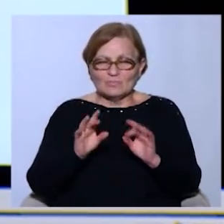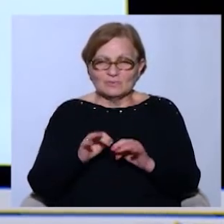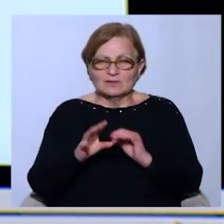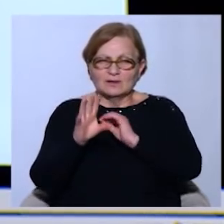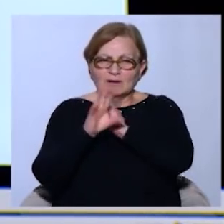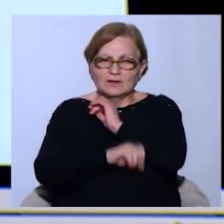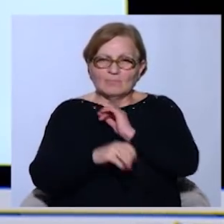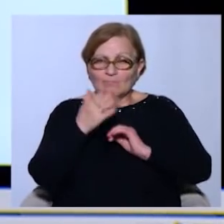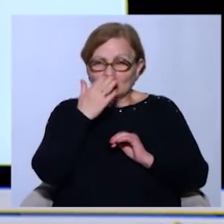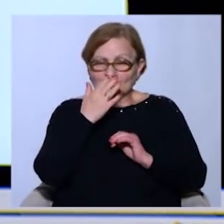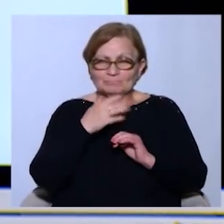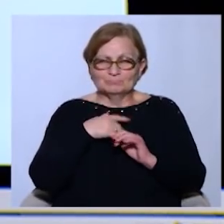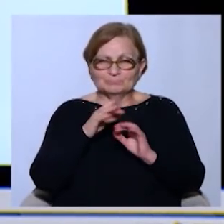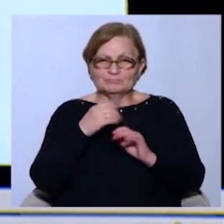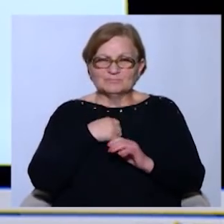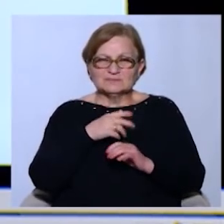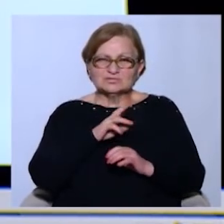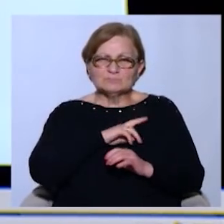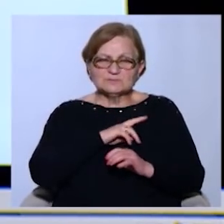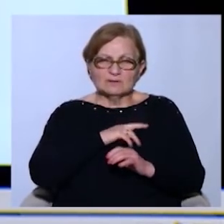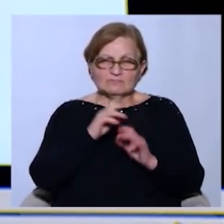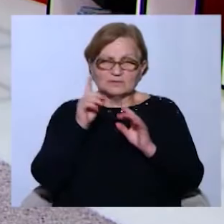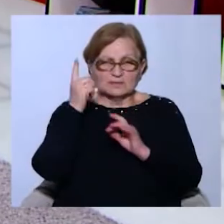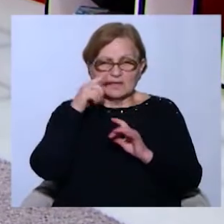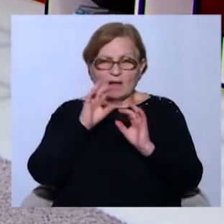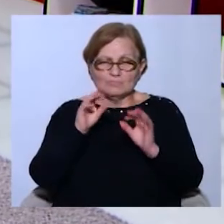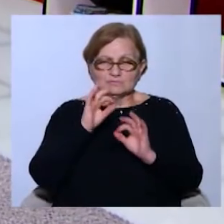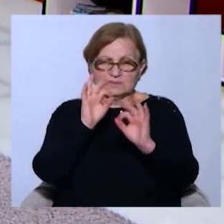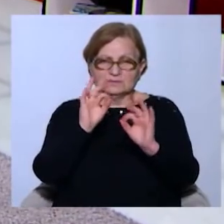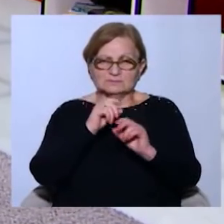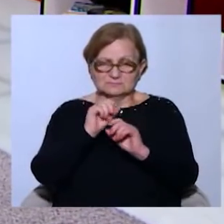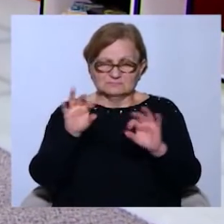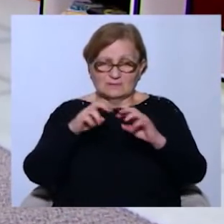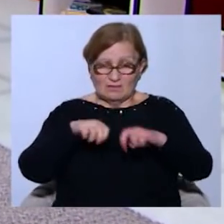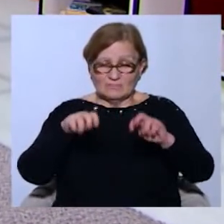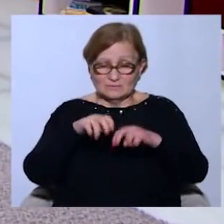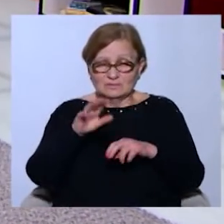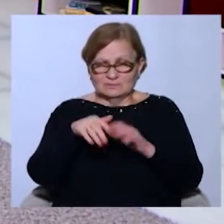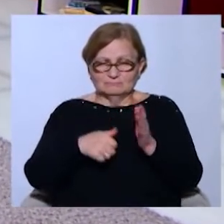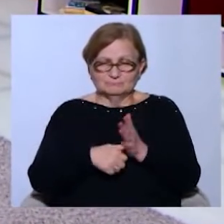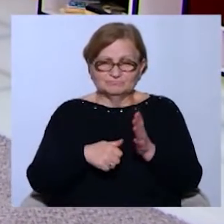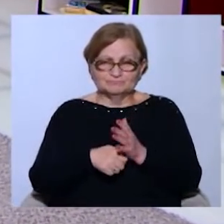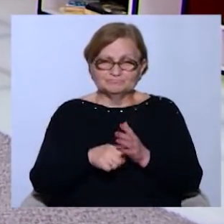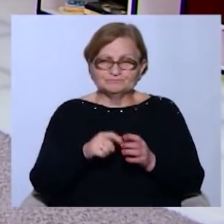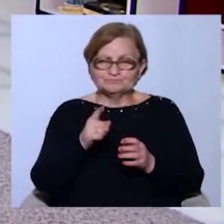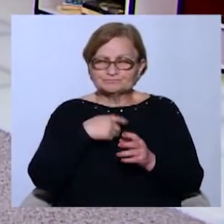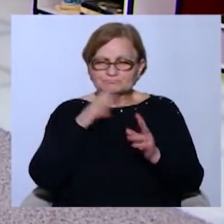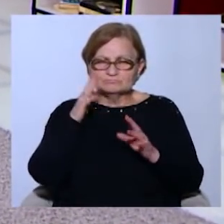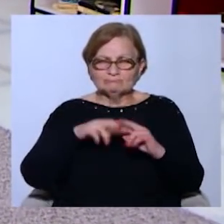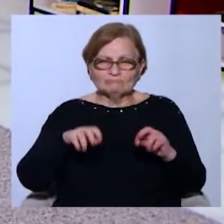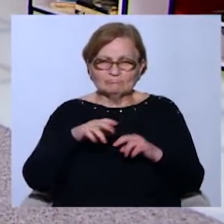გაკვეთილის ბოლოს ჩემი საყვარელი ამოცანა მინდა გავარჩიოთ და იქ ძალიან მოგეხმარება. ამოცანა მინდა გავარჩიოთ,